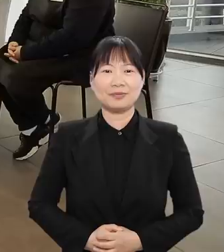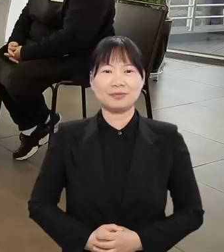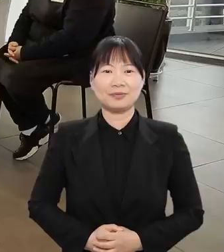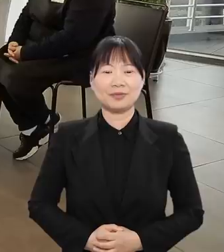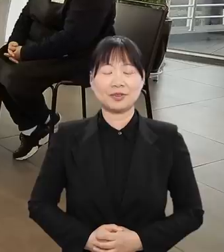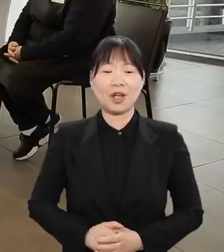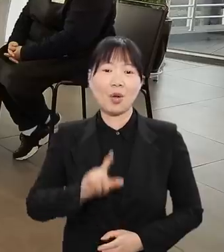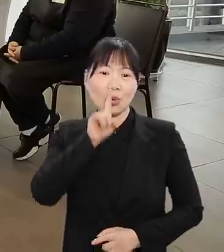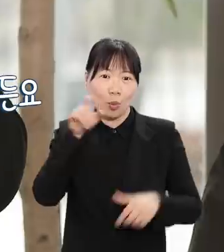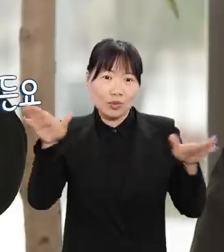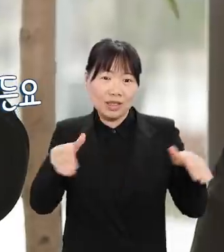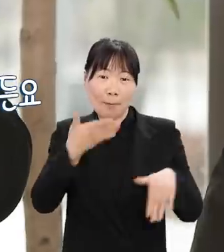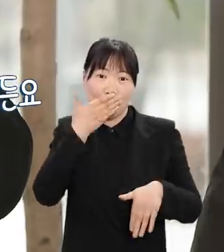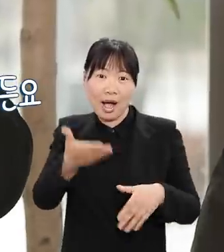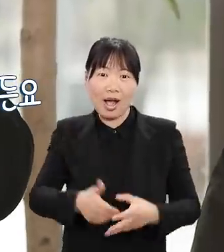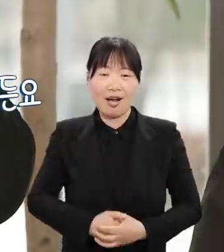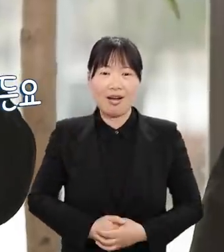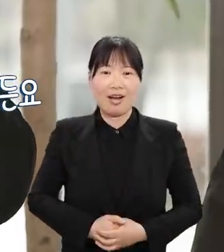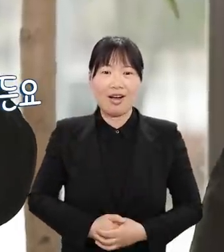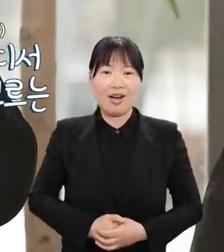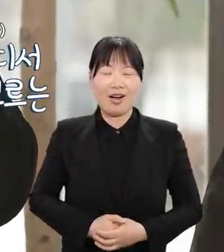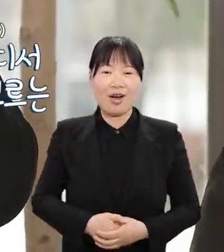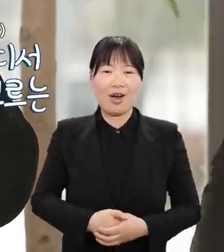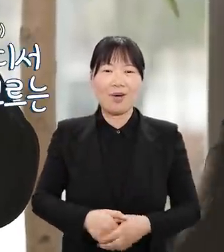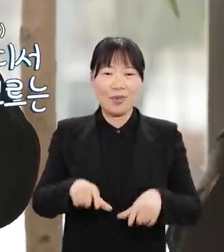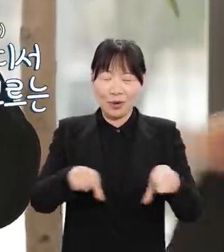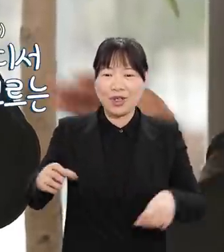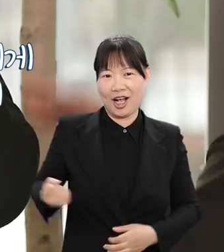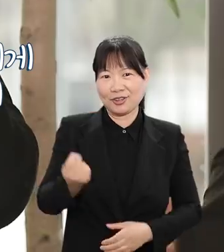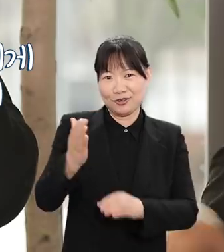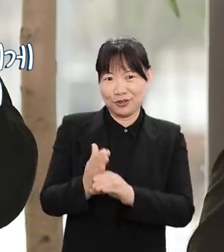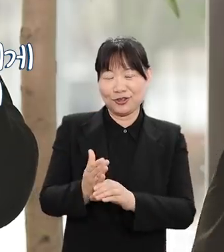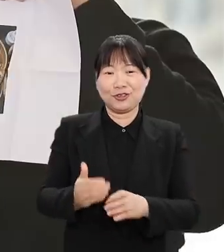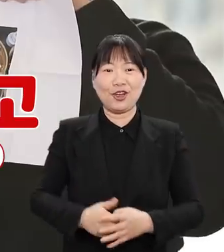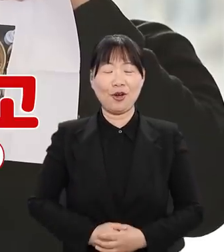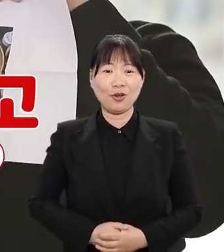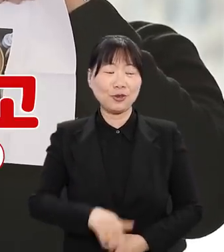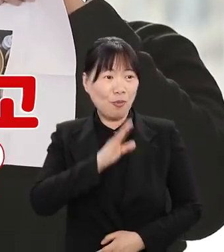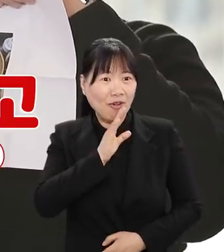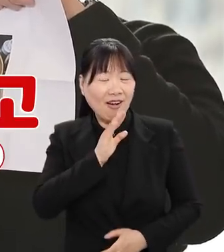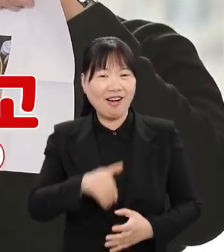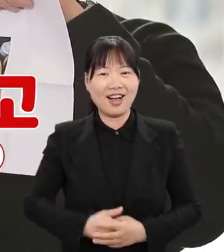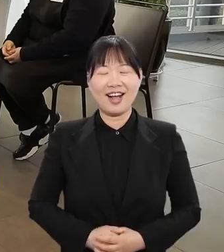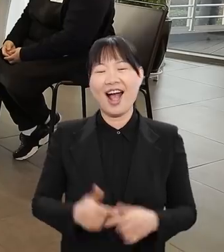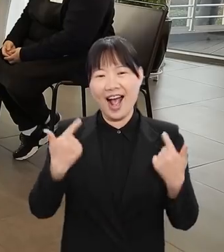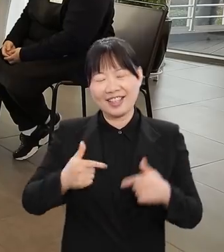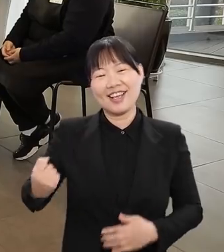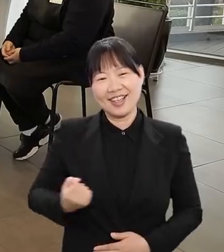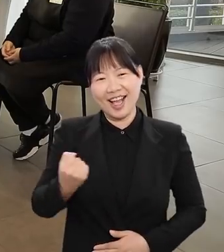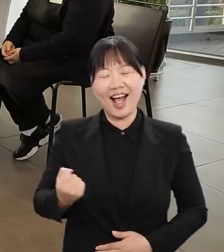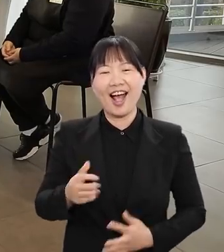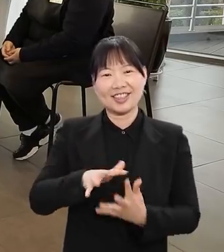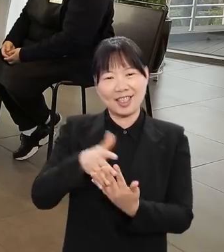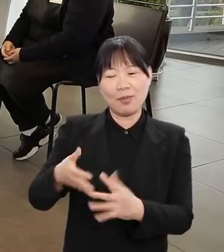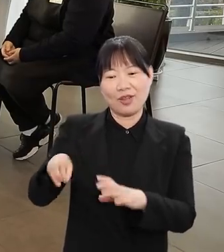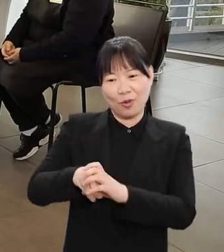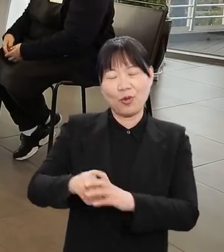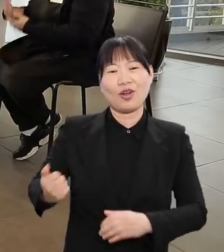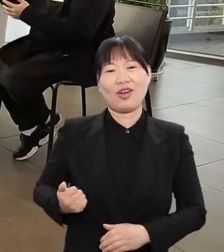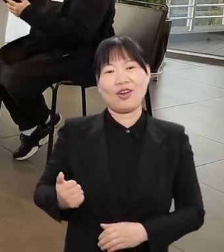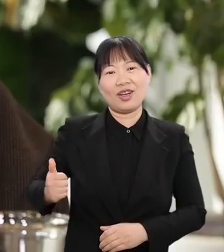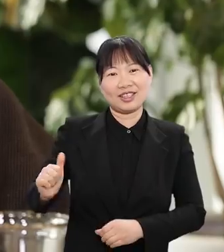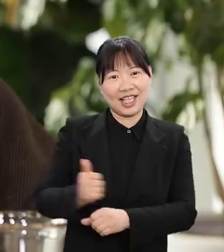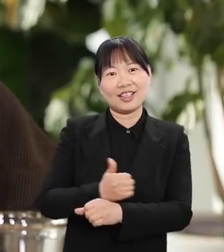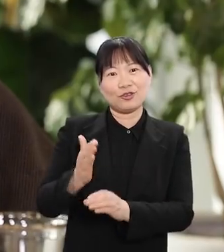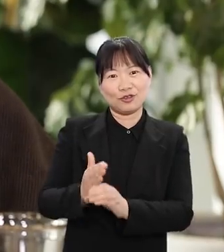그 독수리도 가능하신가요? 제가 이걸 평소에 들고 다니거든요. 라떼아트 챔피언만 만나면은 보여드리려고. 독수리 들고 다니세요? 네, 이거 항상 들고 지갑에 넣고 다니는